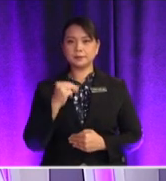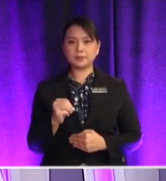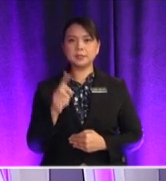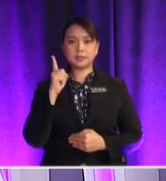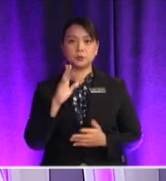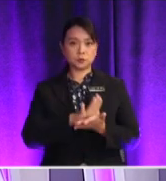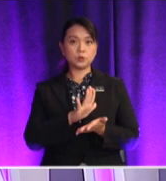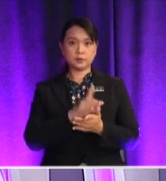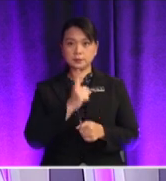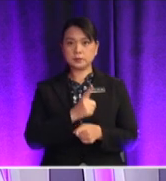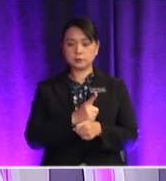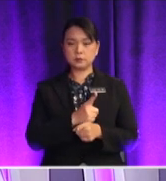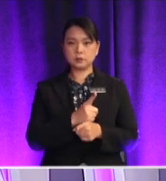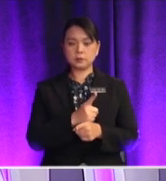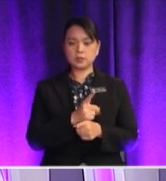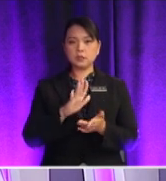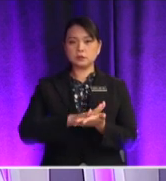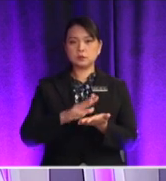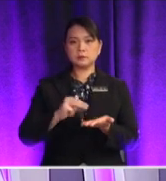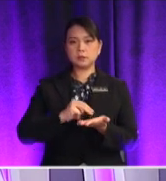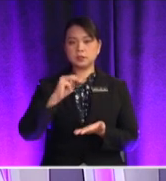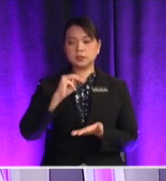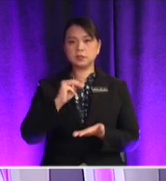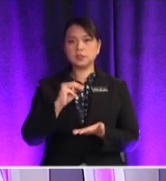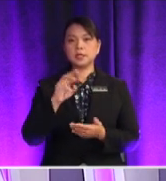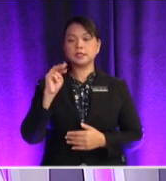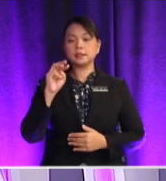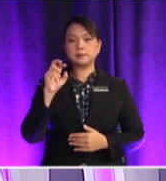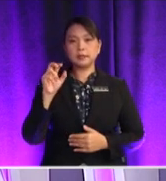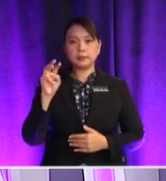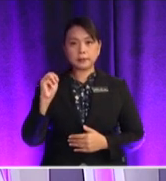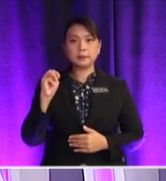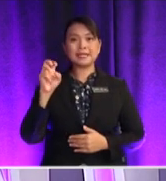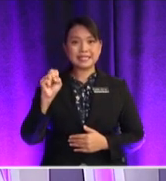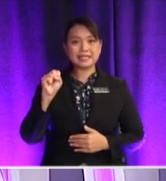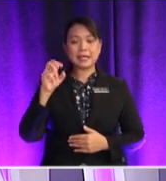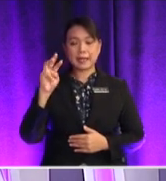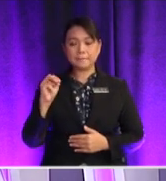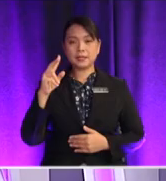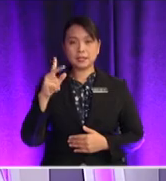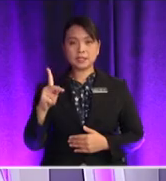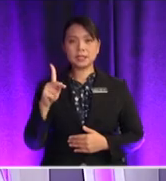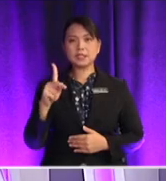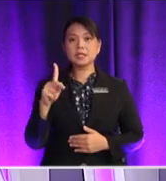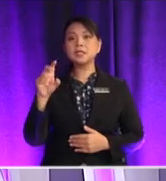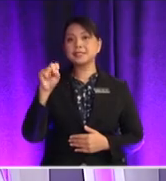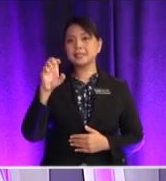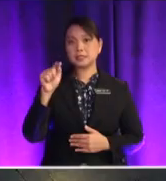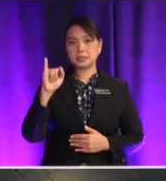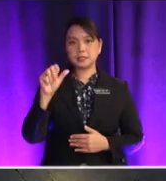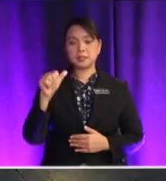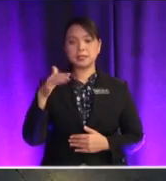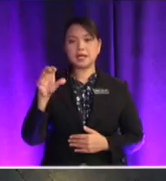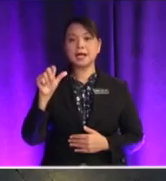satu sekolah, betul? Ya, betul. Daripada Sekolah Menengah Kebangsaan Setia Alam. Siapakah mereka ni cikgu? Silakan.